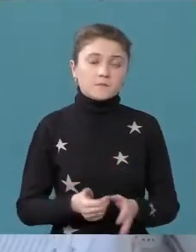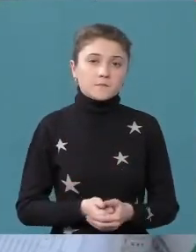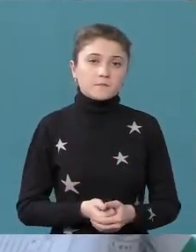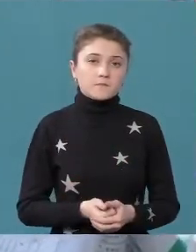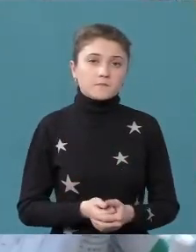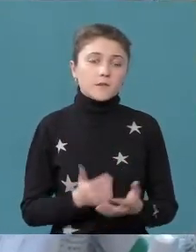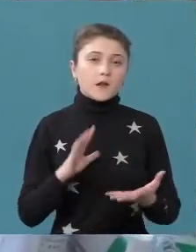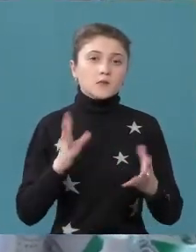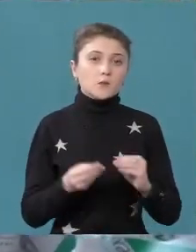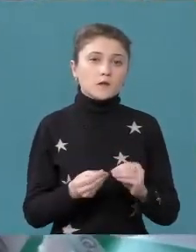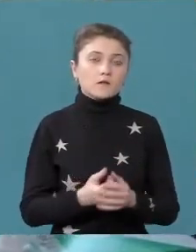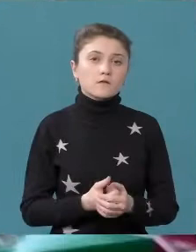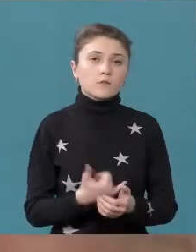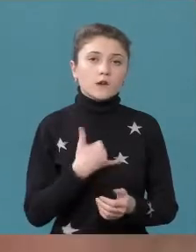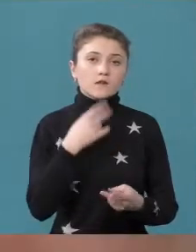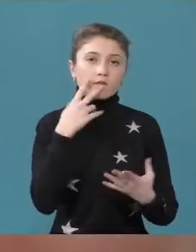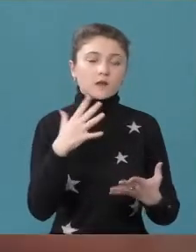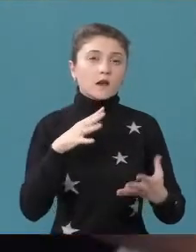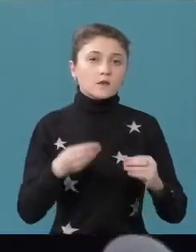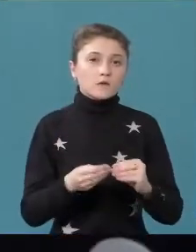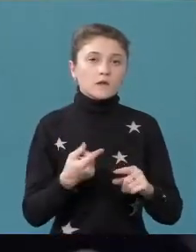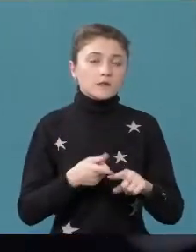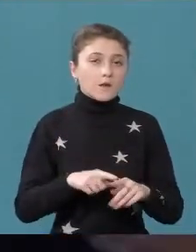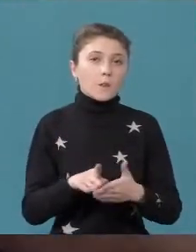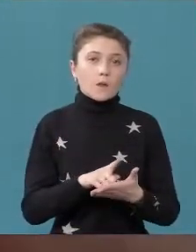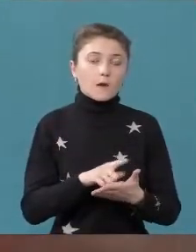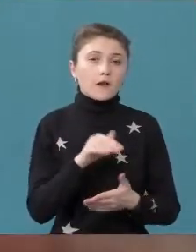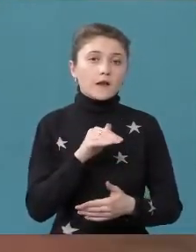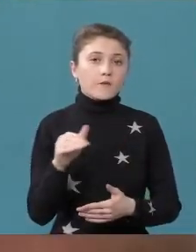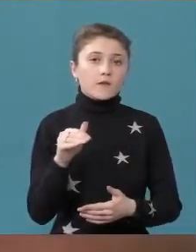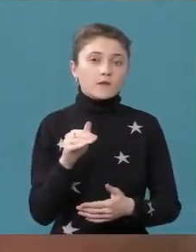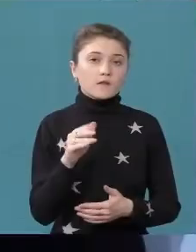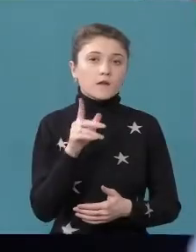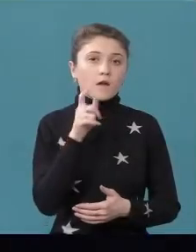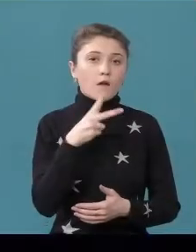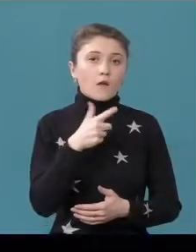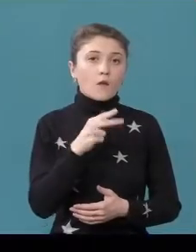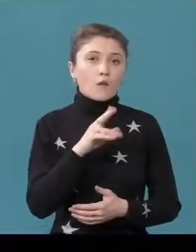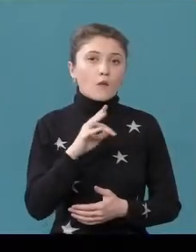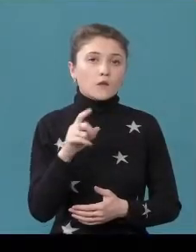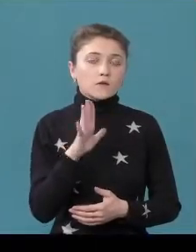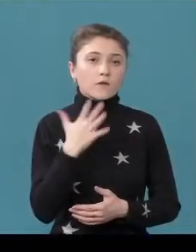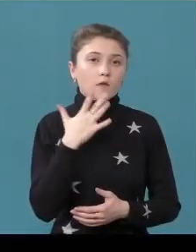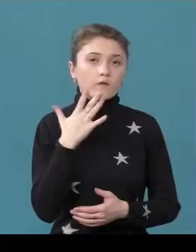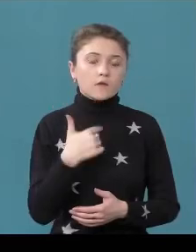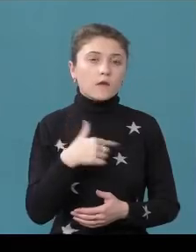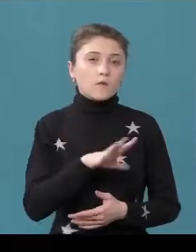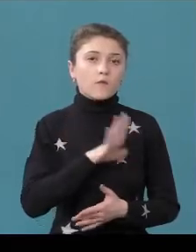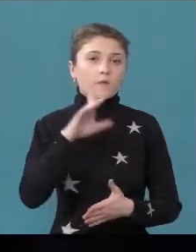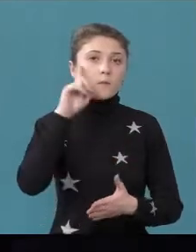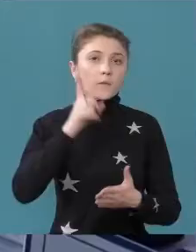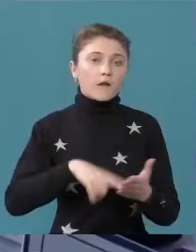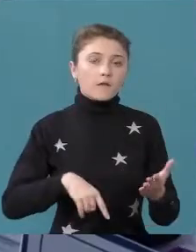Результат. У нас видно результат, да? Це нормальний рівень глюкози в крові. Я був у ньому впевнений,